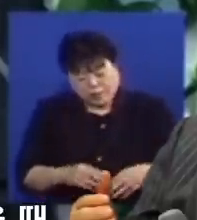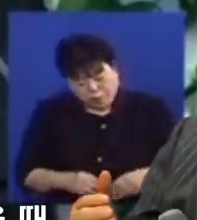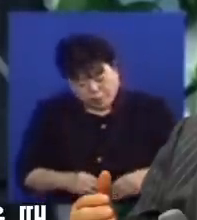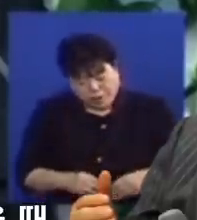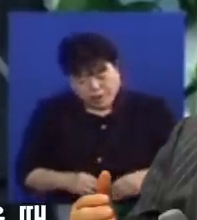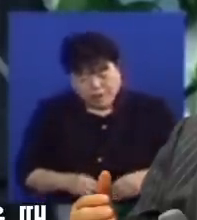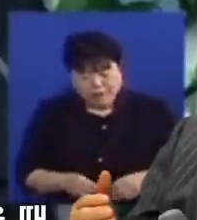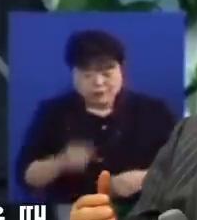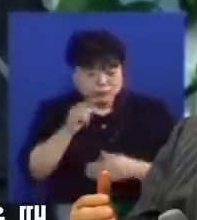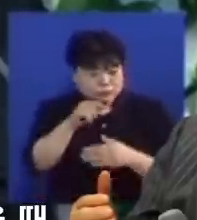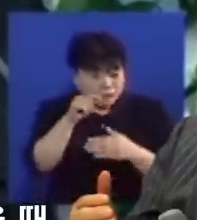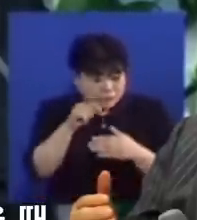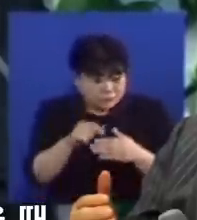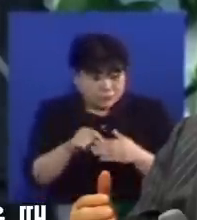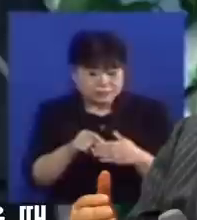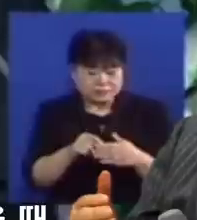굶주리면서